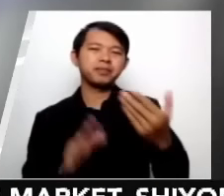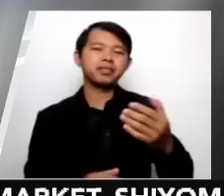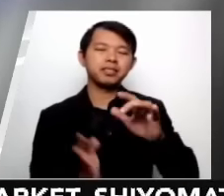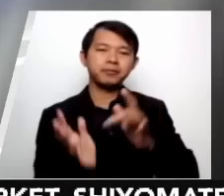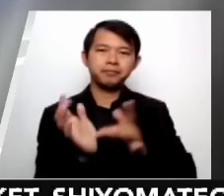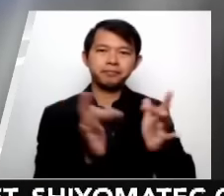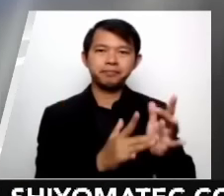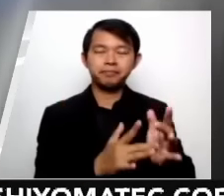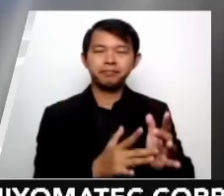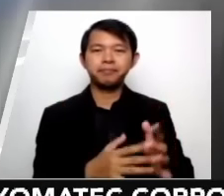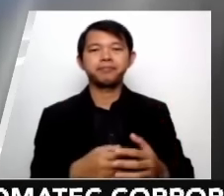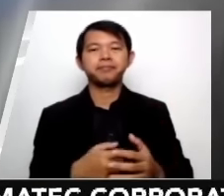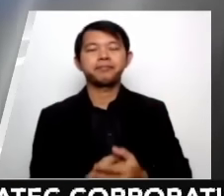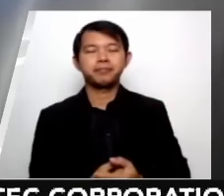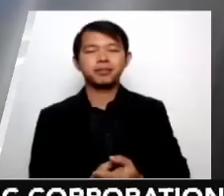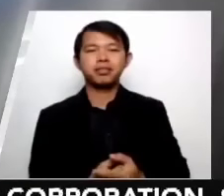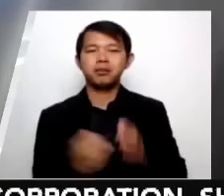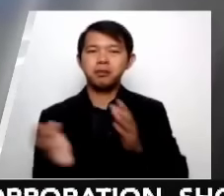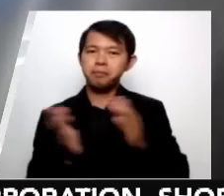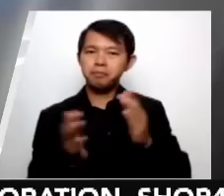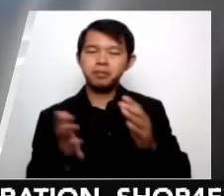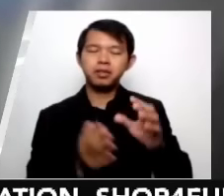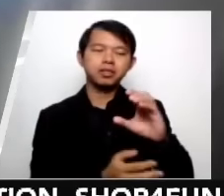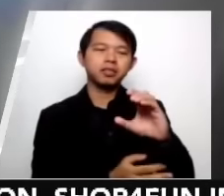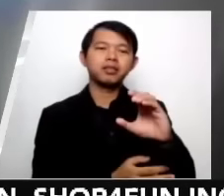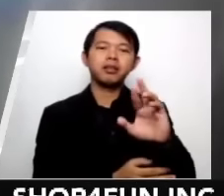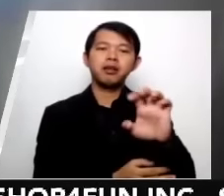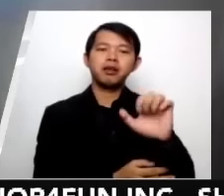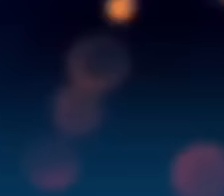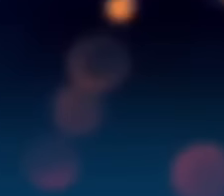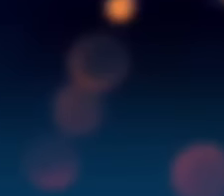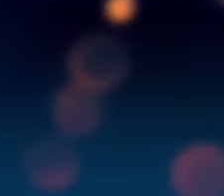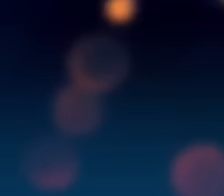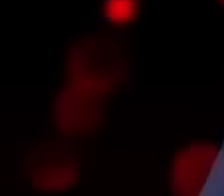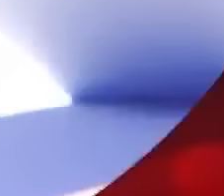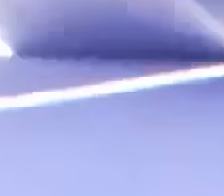i-cremate ang labi ng premyadong aktres ngayong gabi.